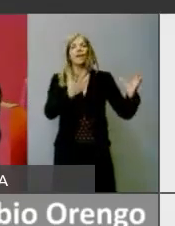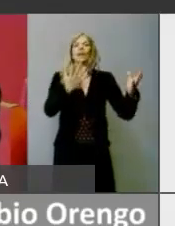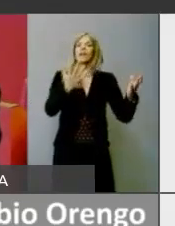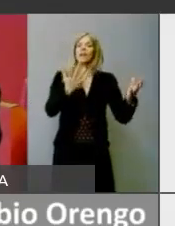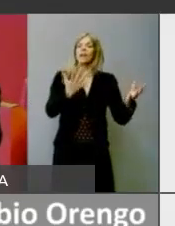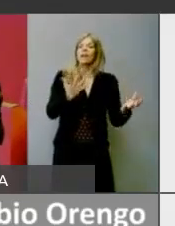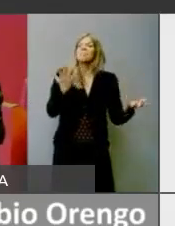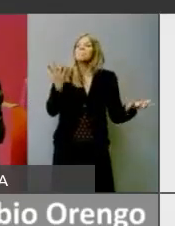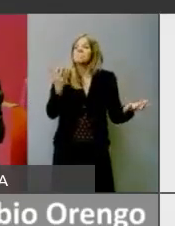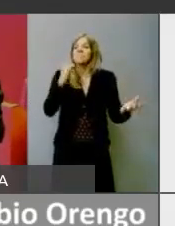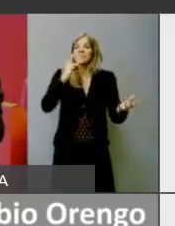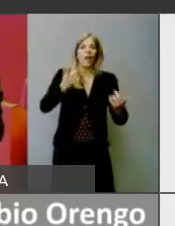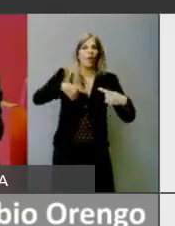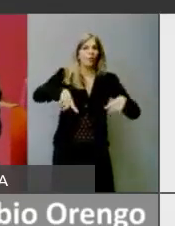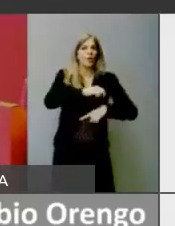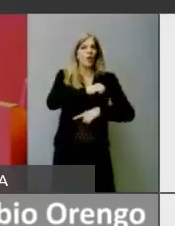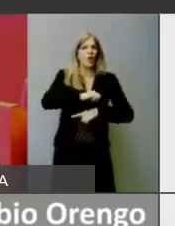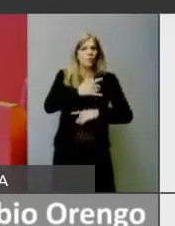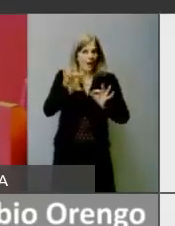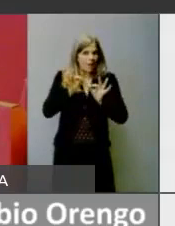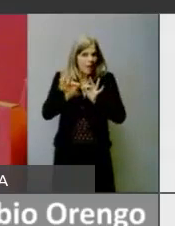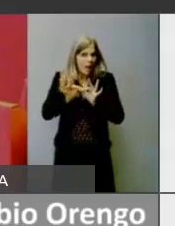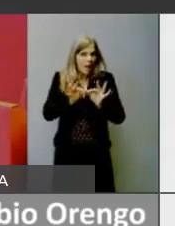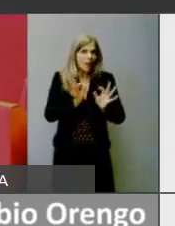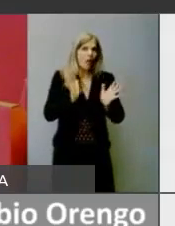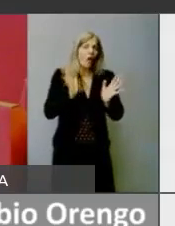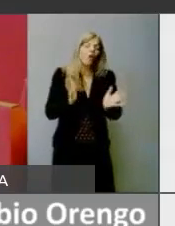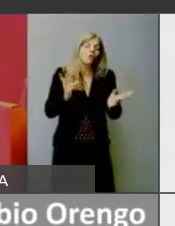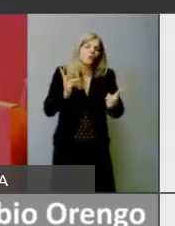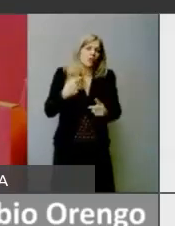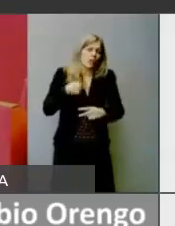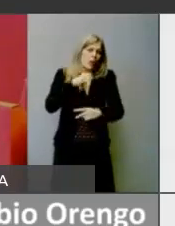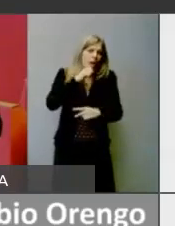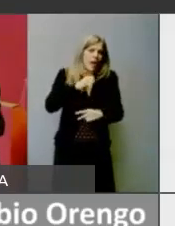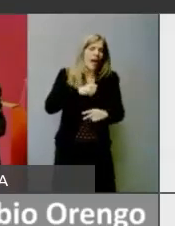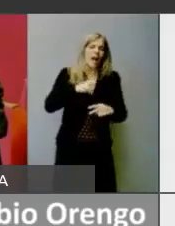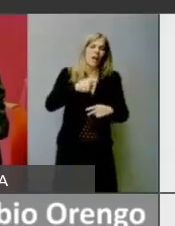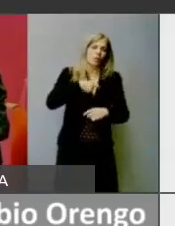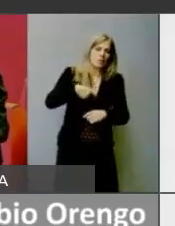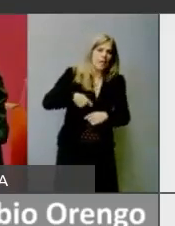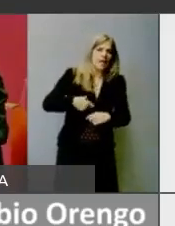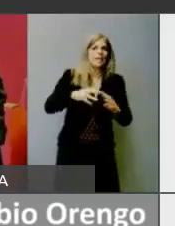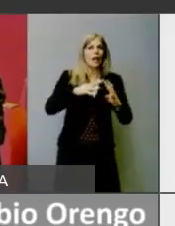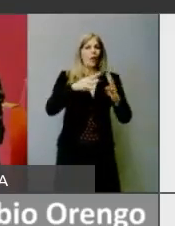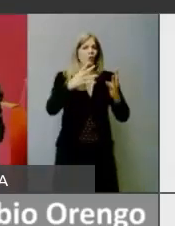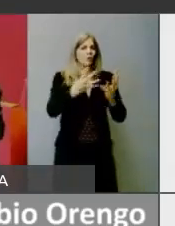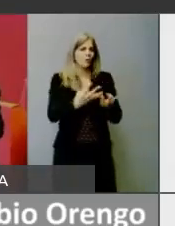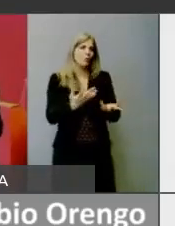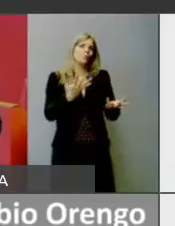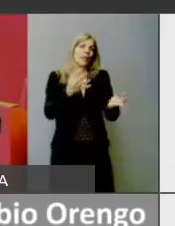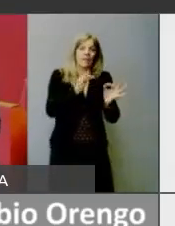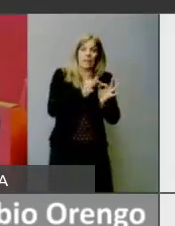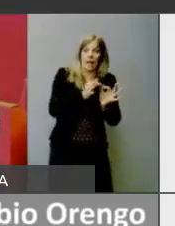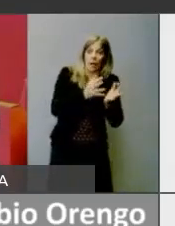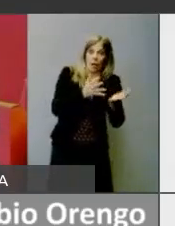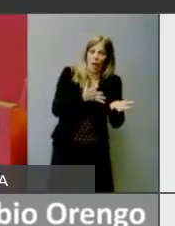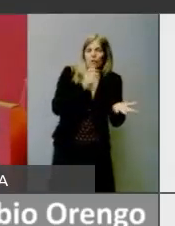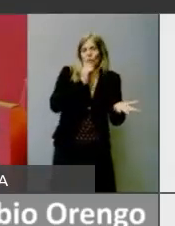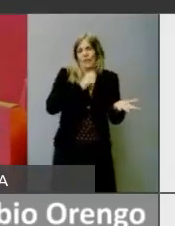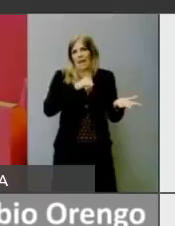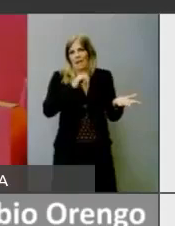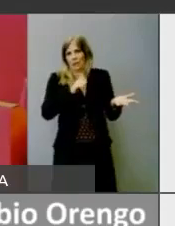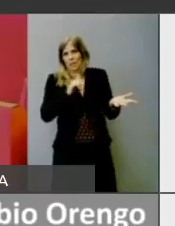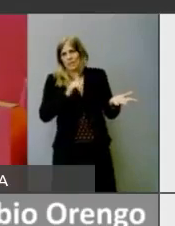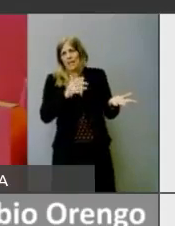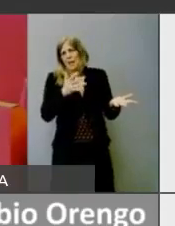condividerà questa mozione e se, come credo, la Giunta e il Sindaco vorranno dare attuazione a questa mozione, come stanno